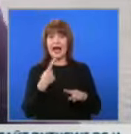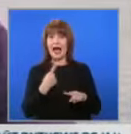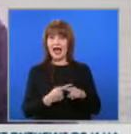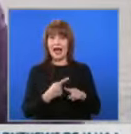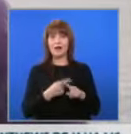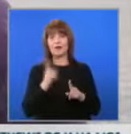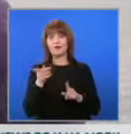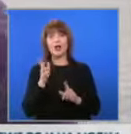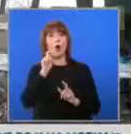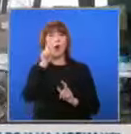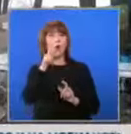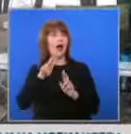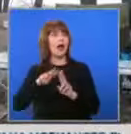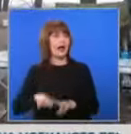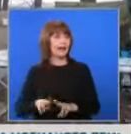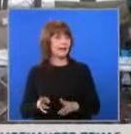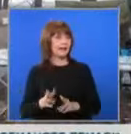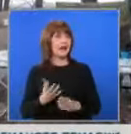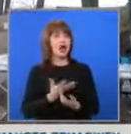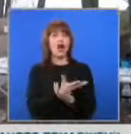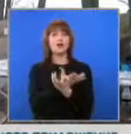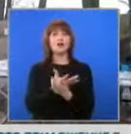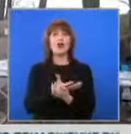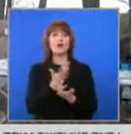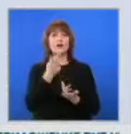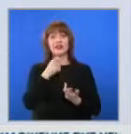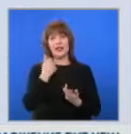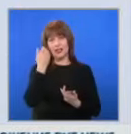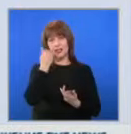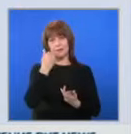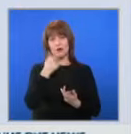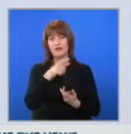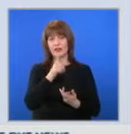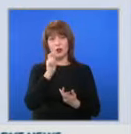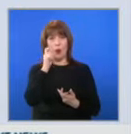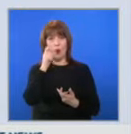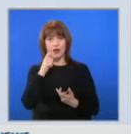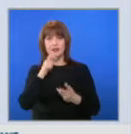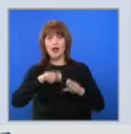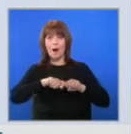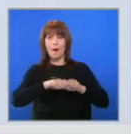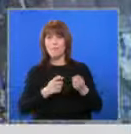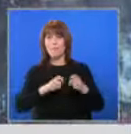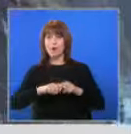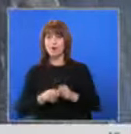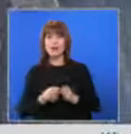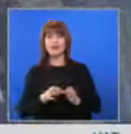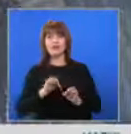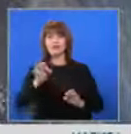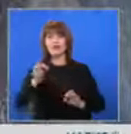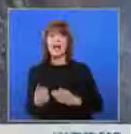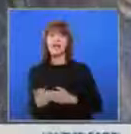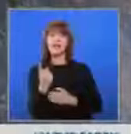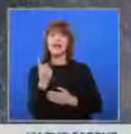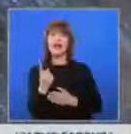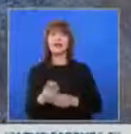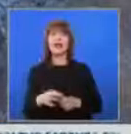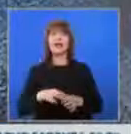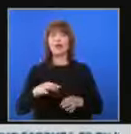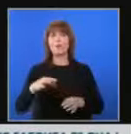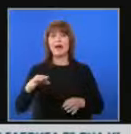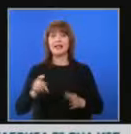ще бъде в Украина. Дроновете, които използва украинската армия, поразяват на разстояние от около 1000 км.